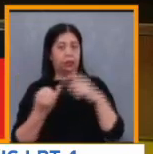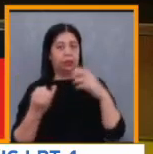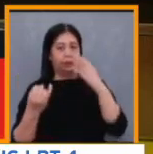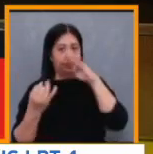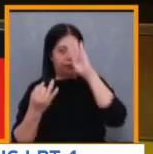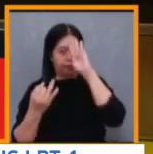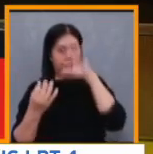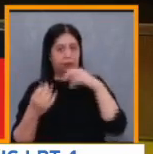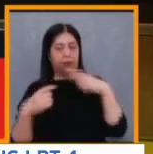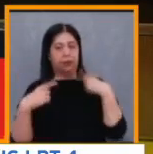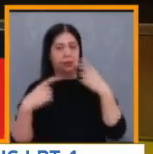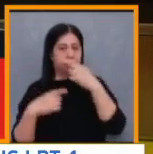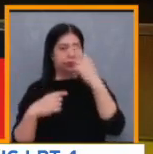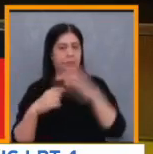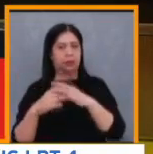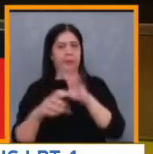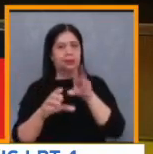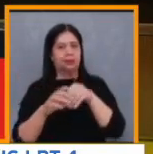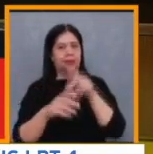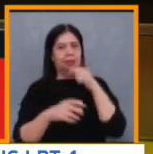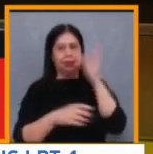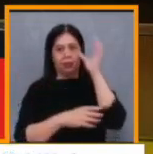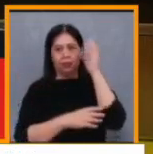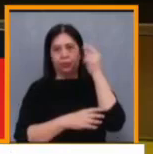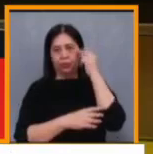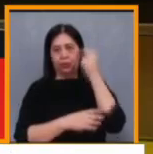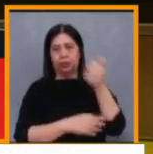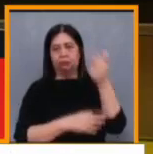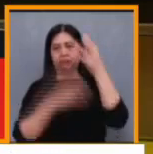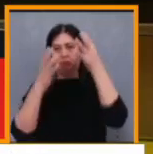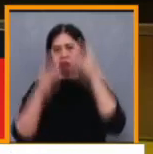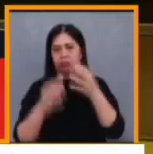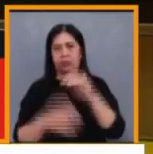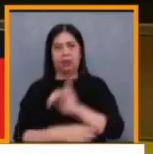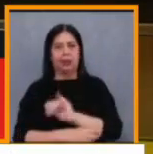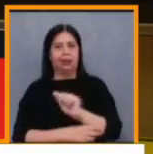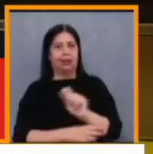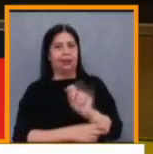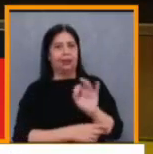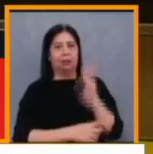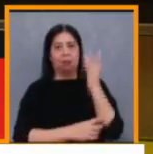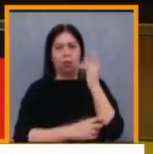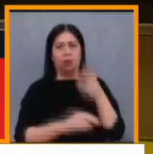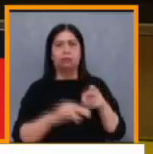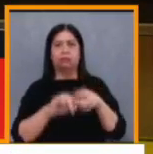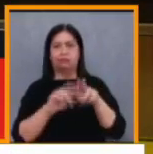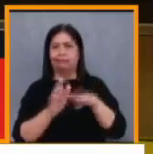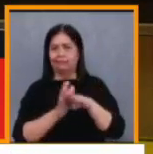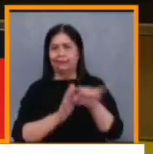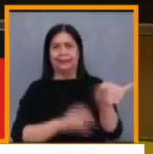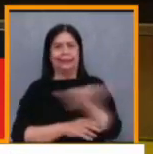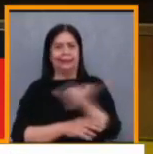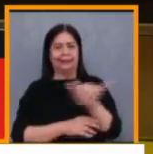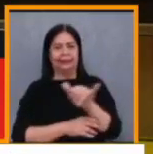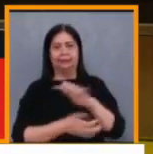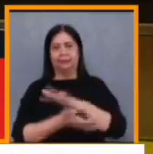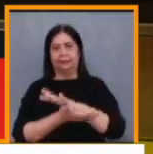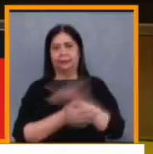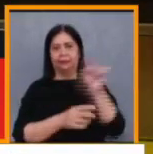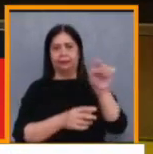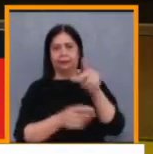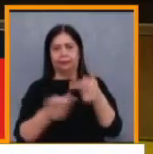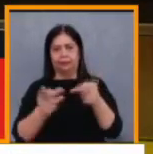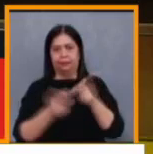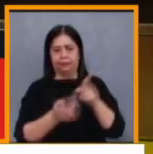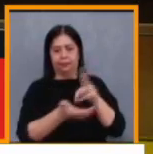Spokesperson Carlo Nograles, napagdesisyonan ito ng IATF dahil sa pagtaas din ng mga kaso ng COVID-19 roon. Iiral ang Alert